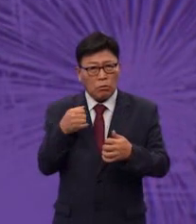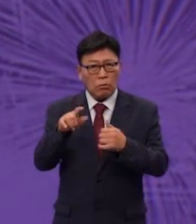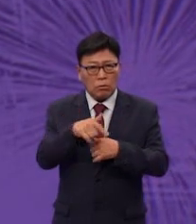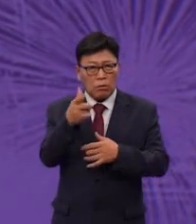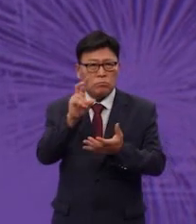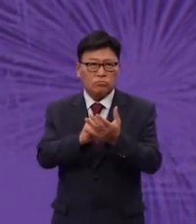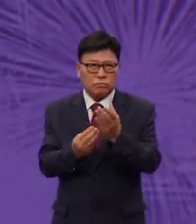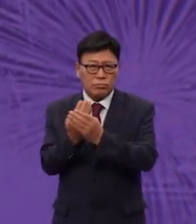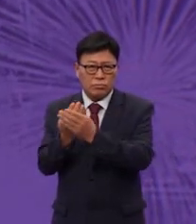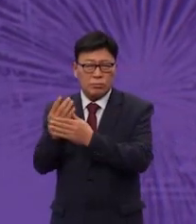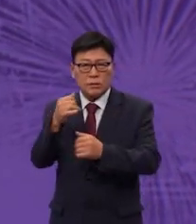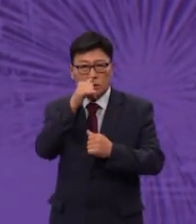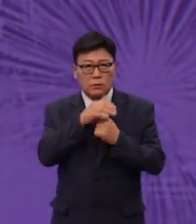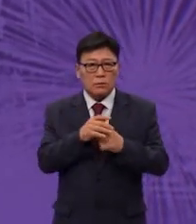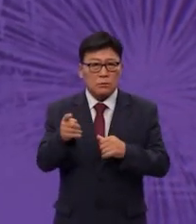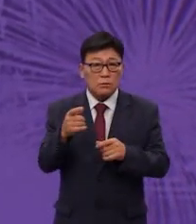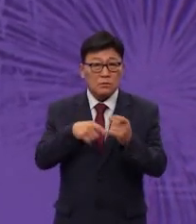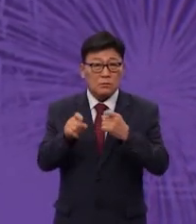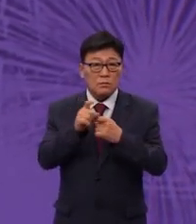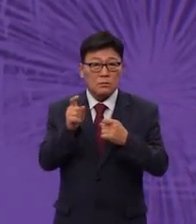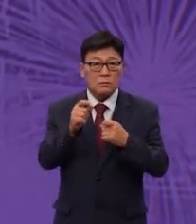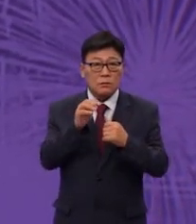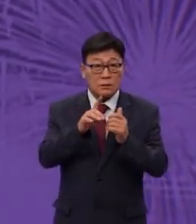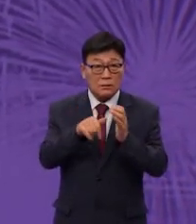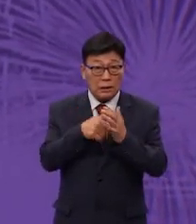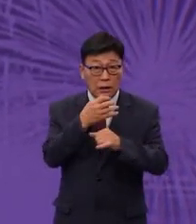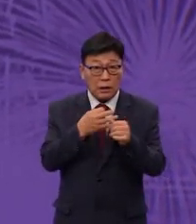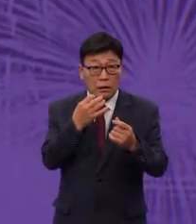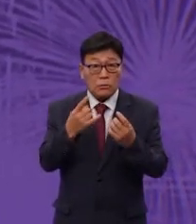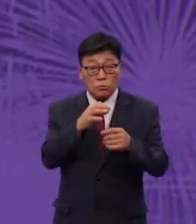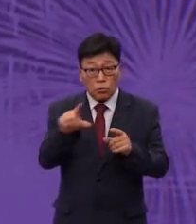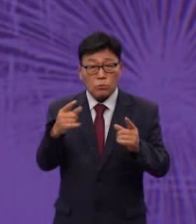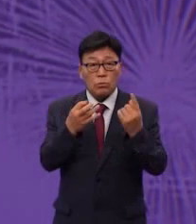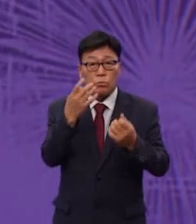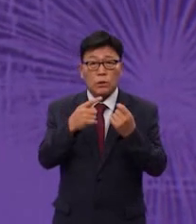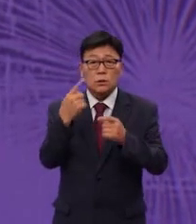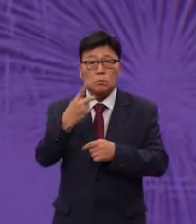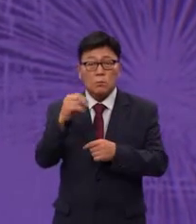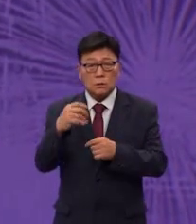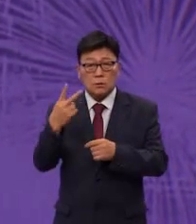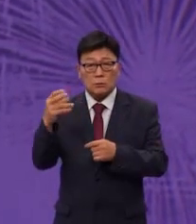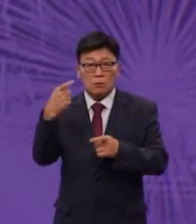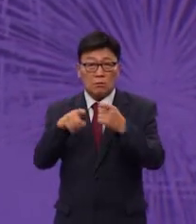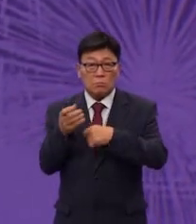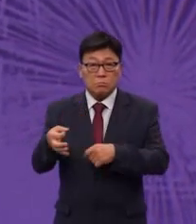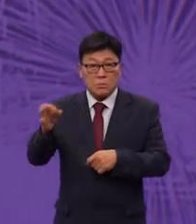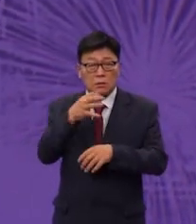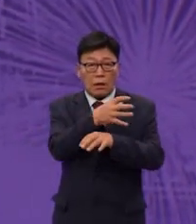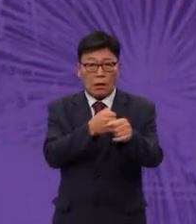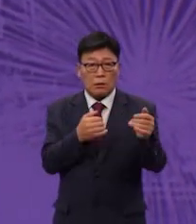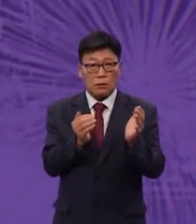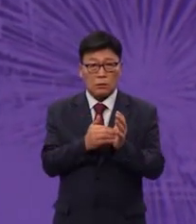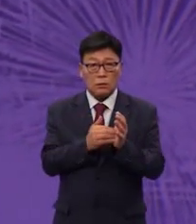문제가 발생했습니다. 심지어 계약 당시 시세보다 1천만 원에서 2천만 원가량 비싸게 계약을